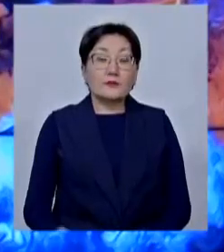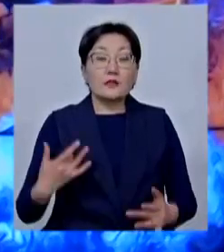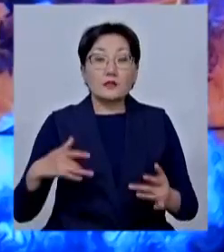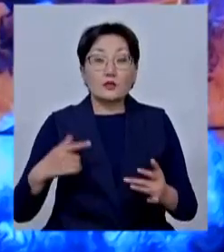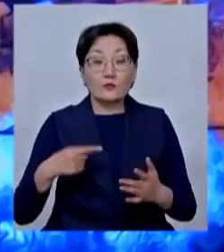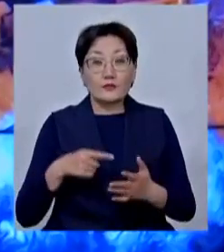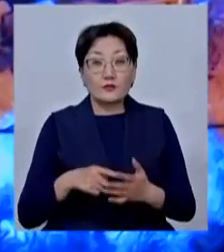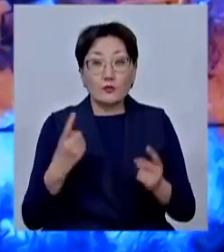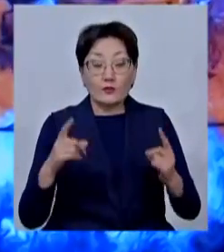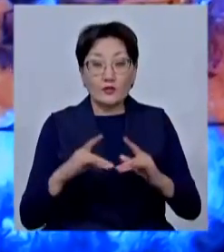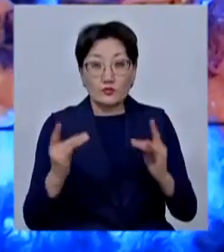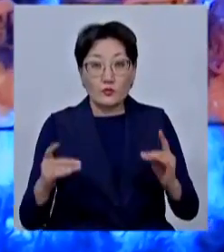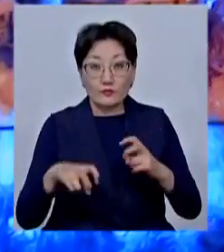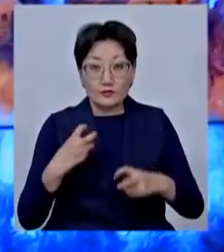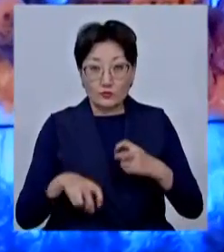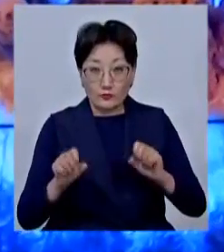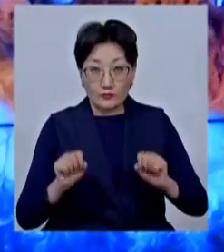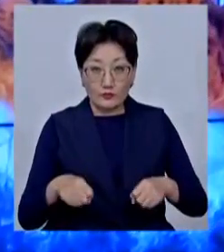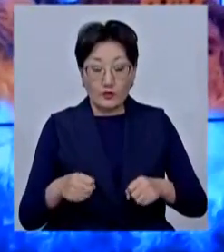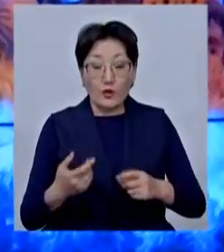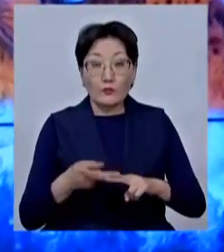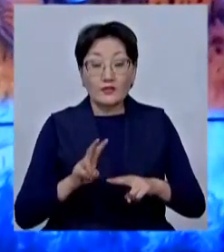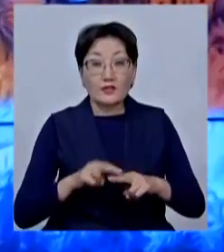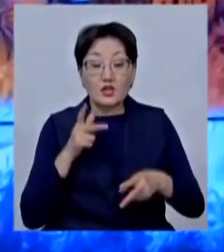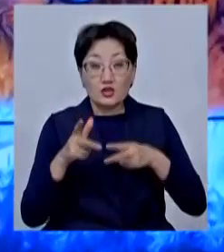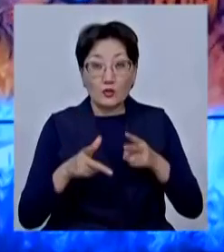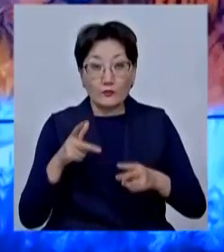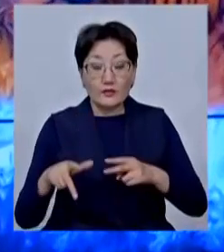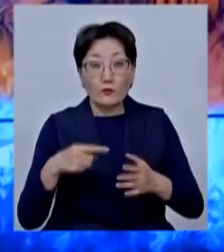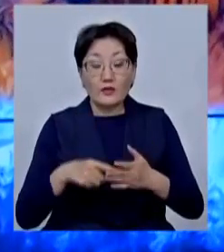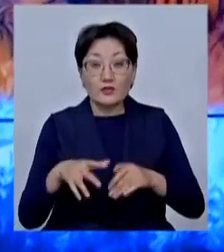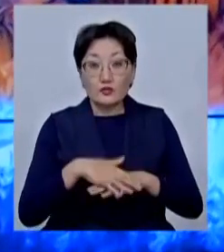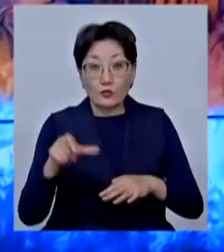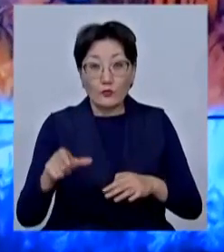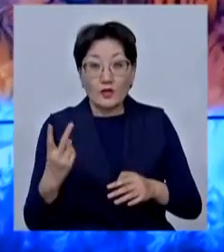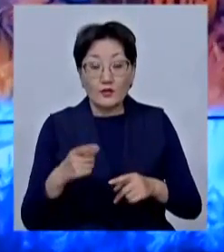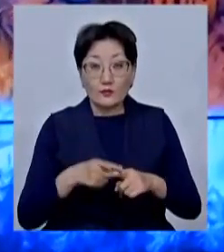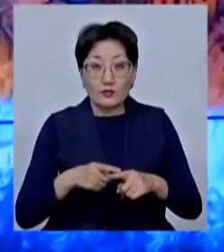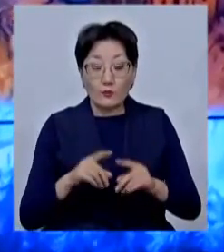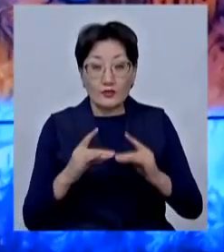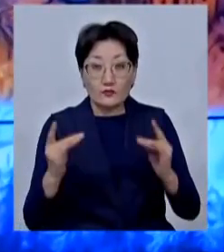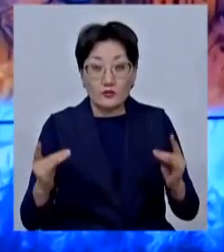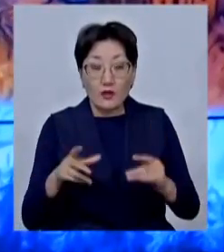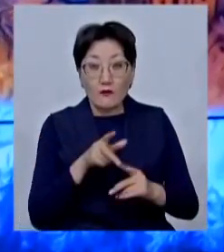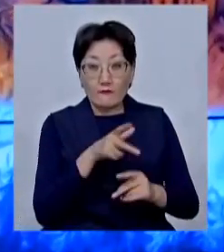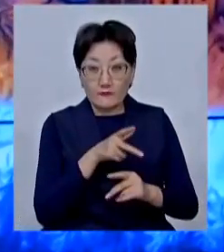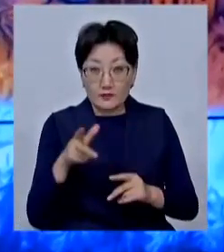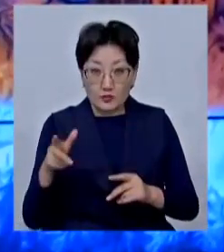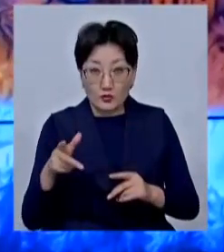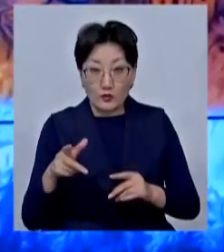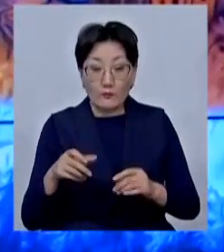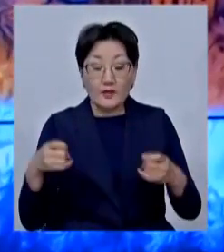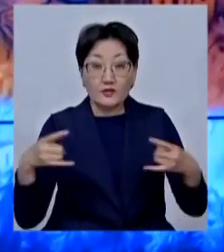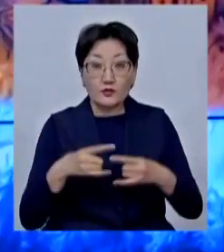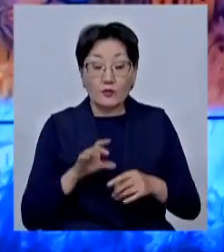Тараздағы ең үлкен көпір құлауға шақ тұр. Осылай деп шағымданған шаһарлықтар екіге бөлінген өткелді видеоға түсіріп